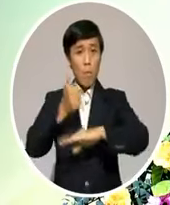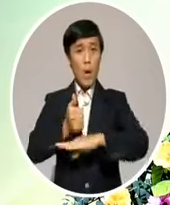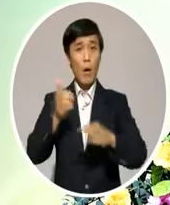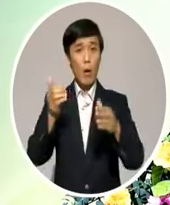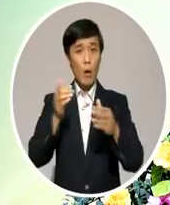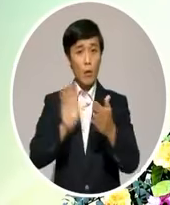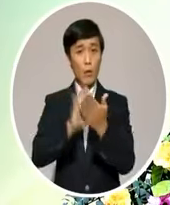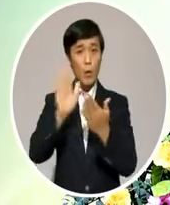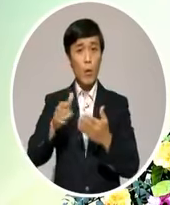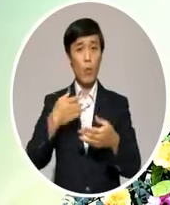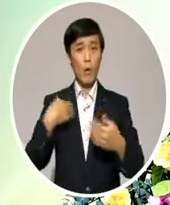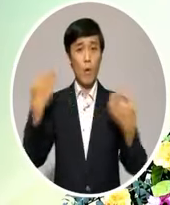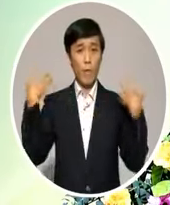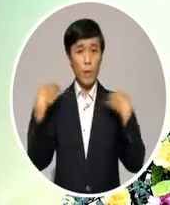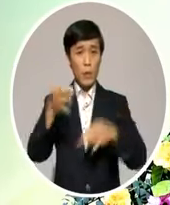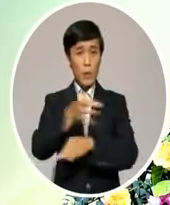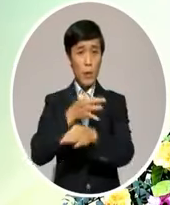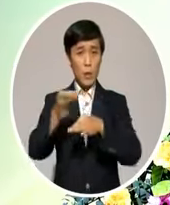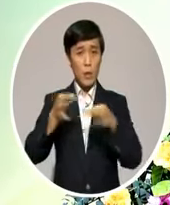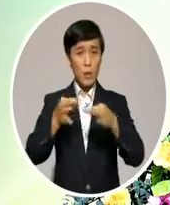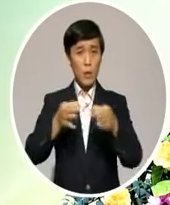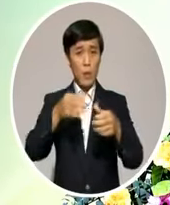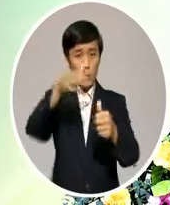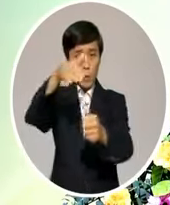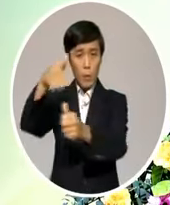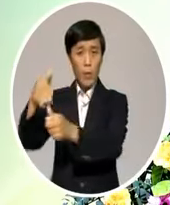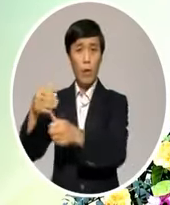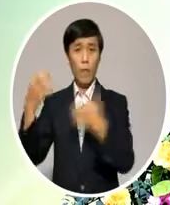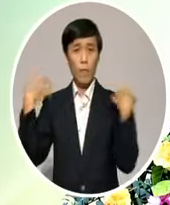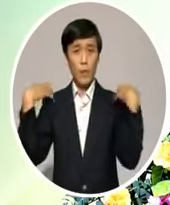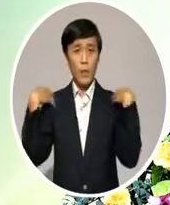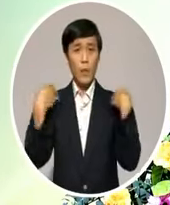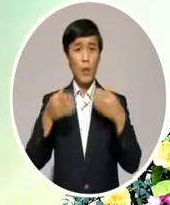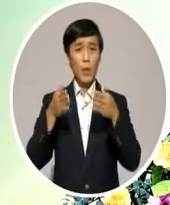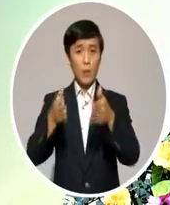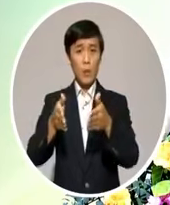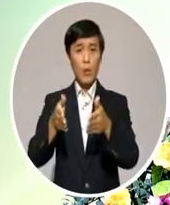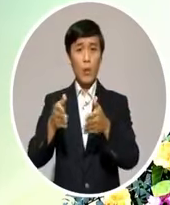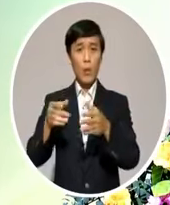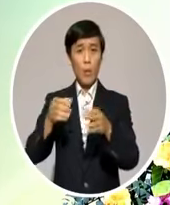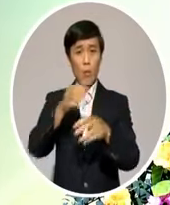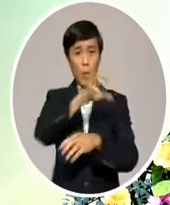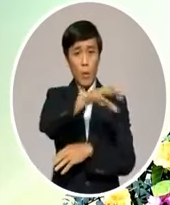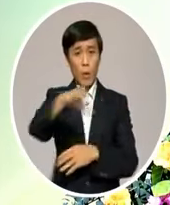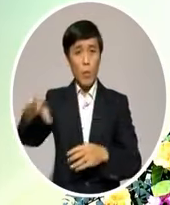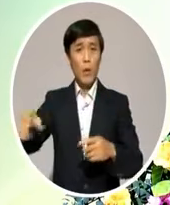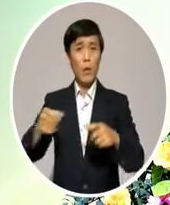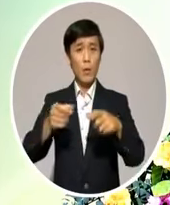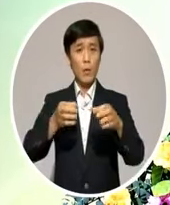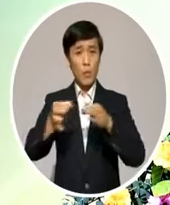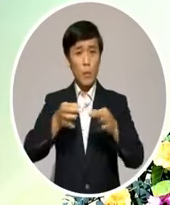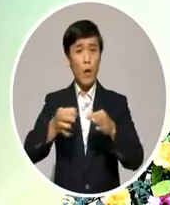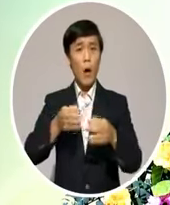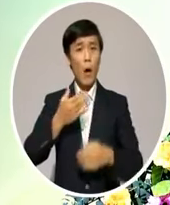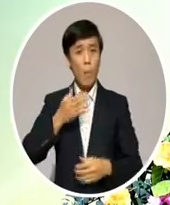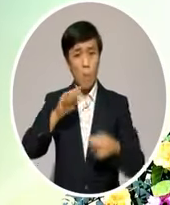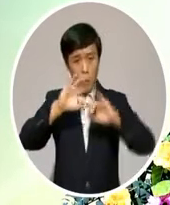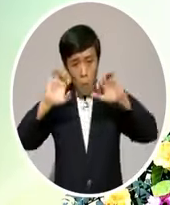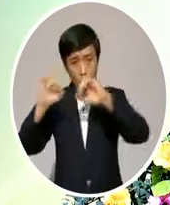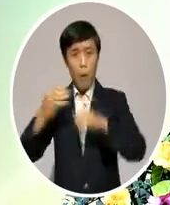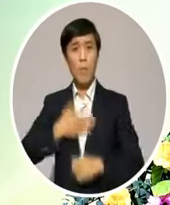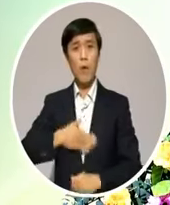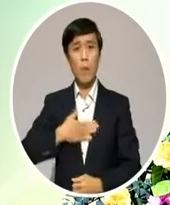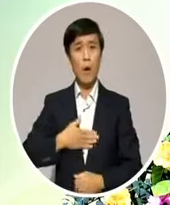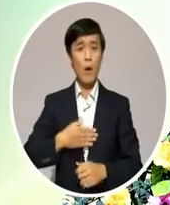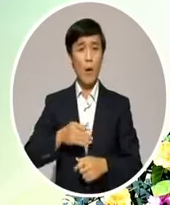的召集人，我会从产业聘请副市长，让他能够跟产业界的意见能够很快速的接轨，了解产业的需求，